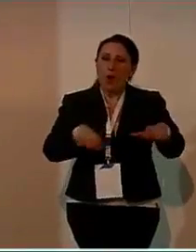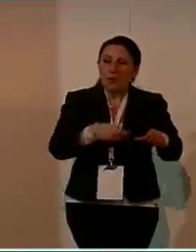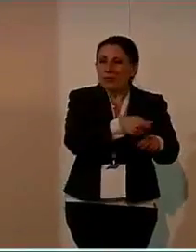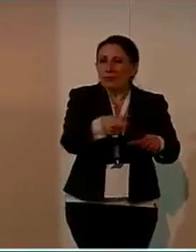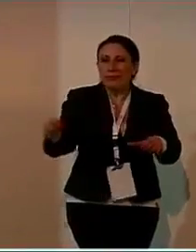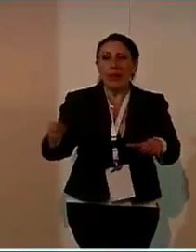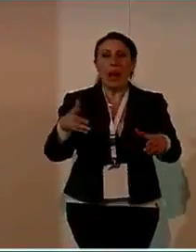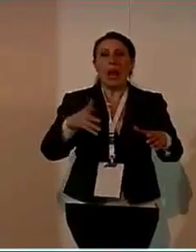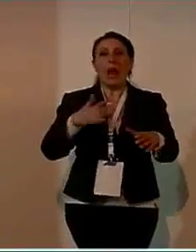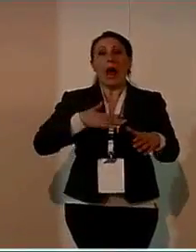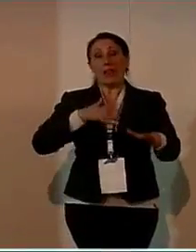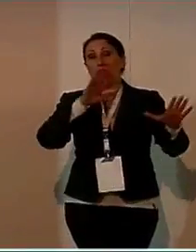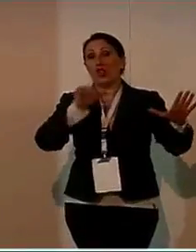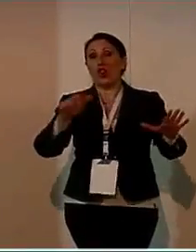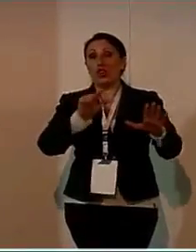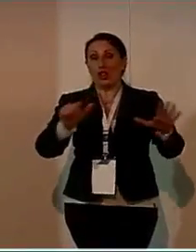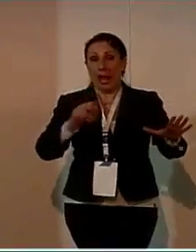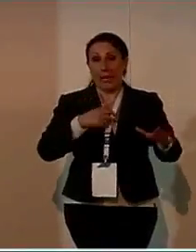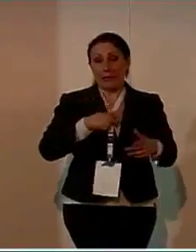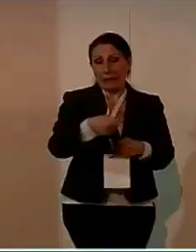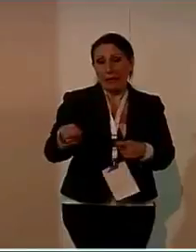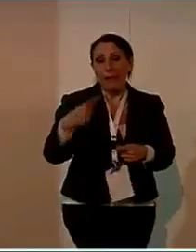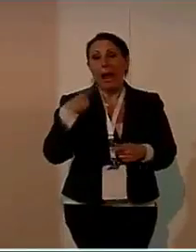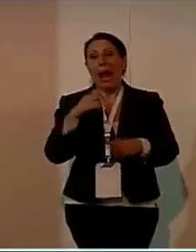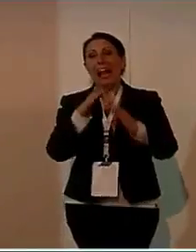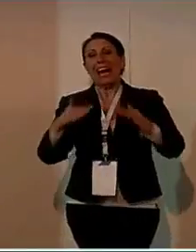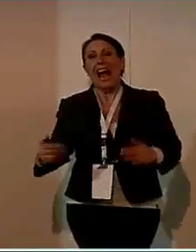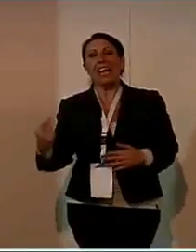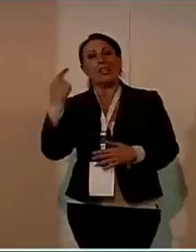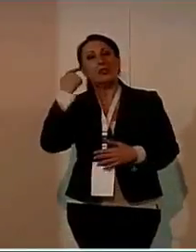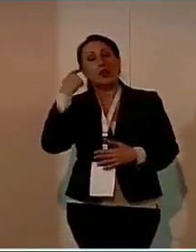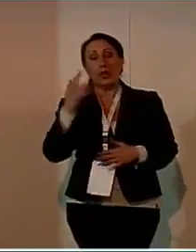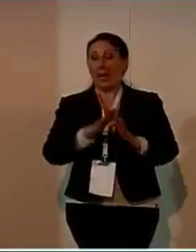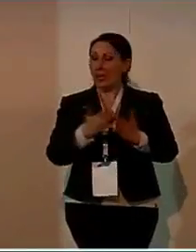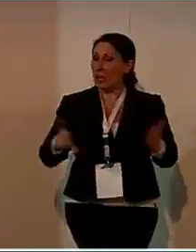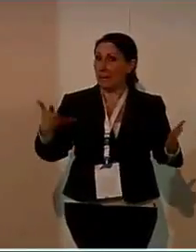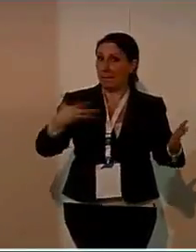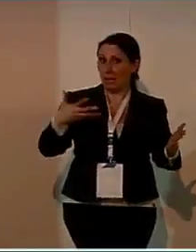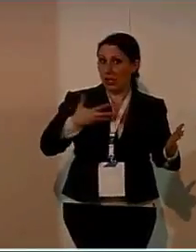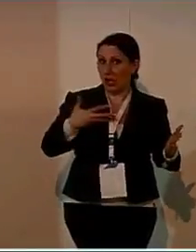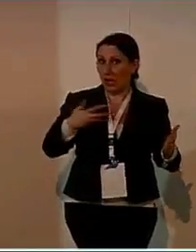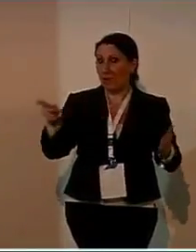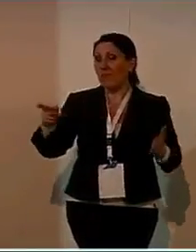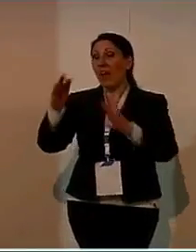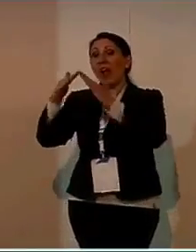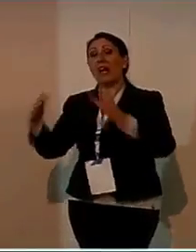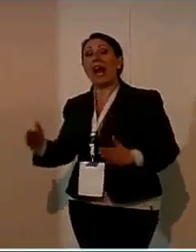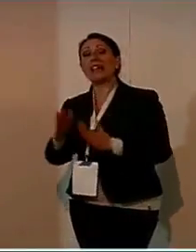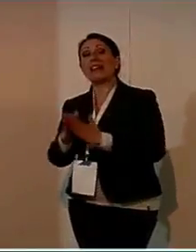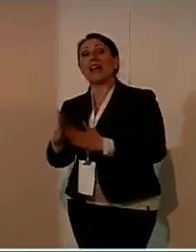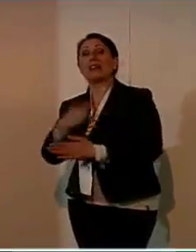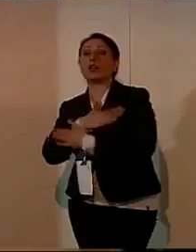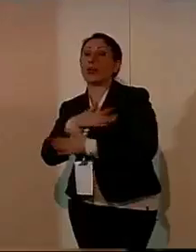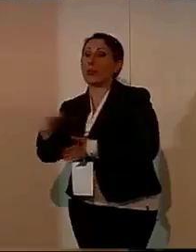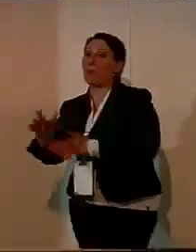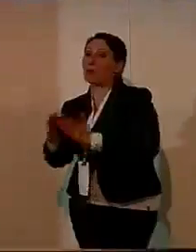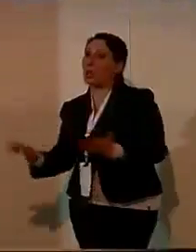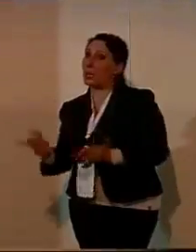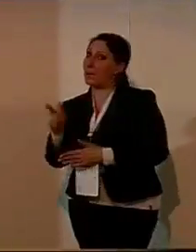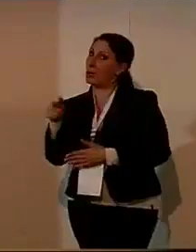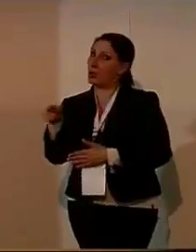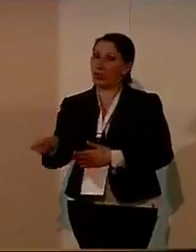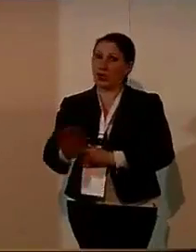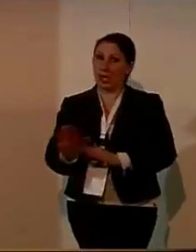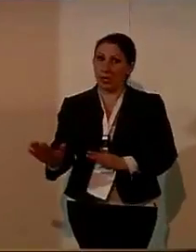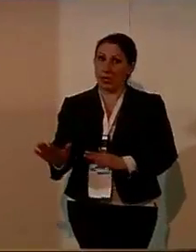ma nella casa di un dettaglio i libri ci sono e nella casa del disoccupato che spesso mancano e allora non conviene dare a